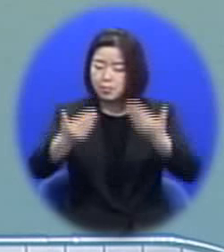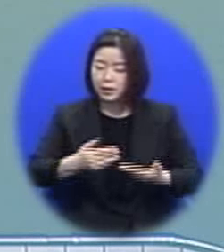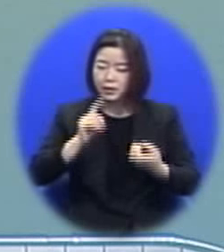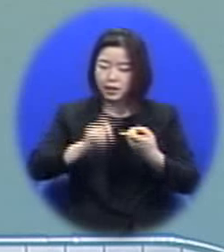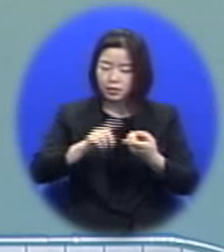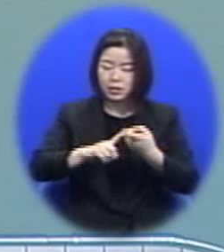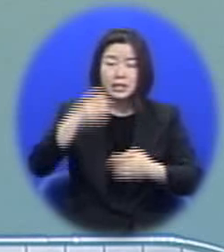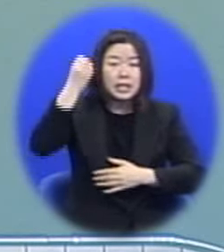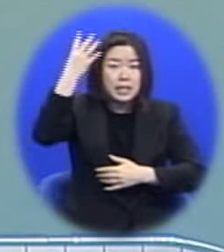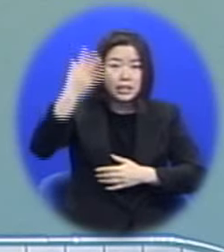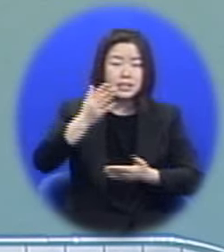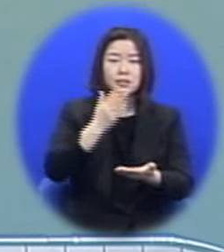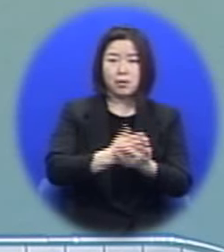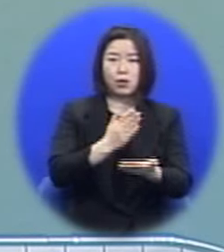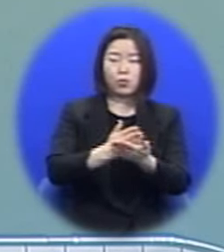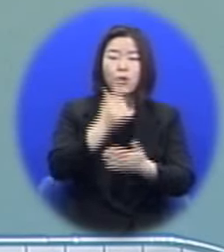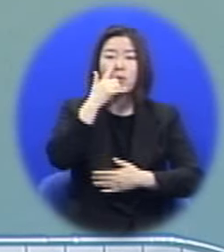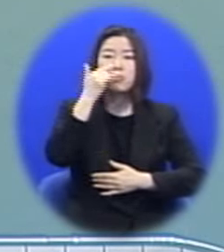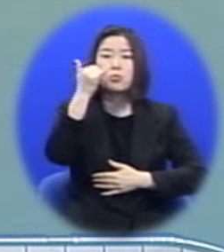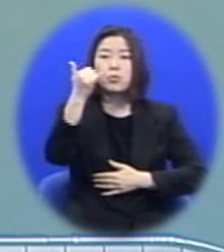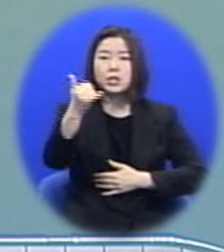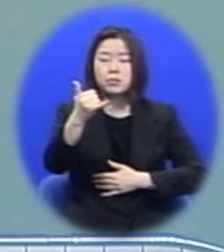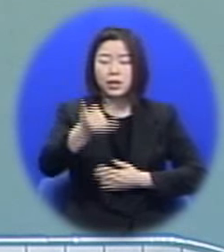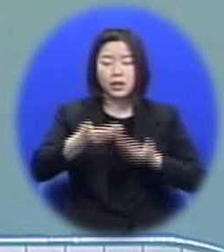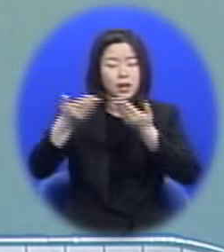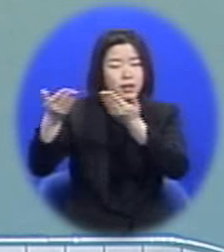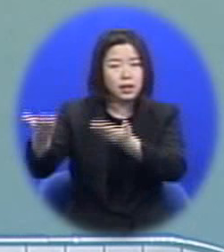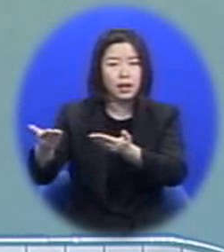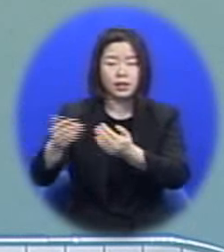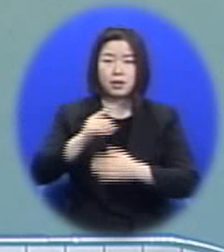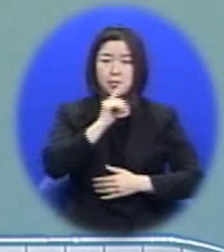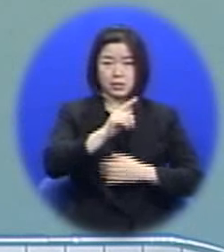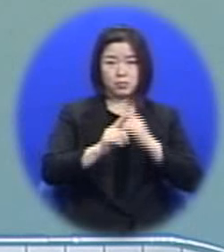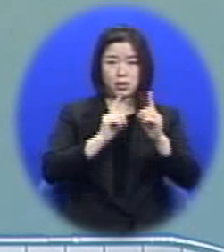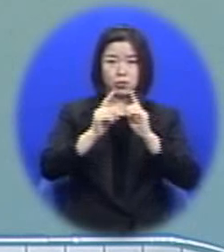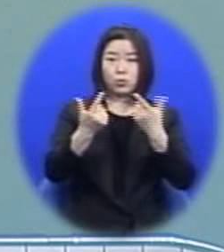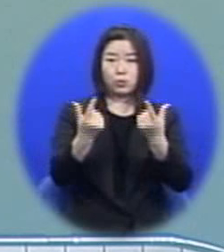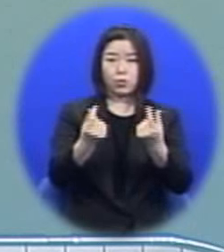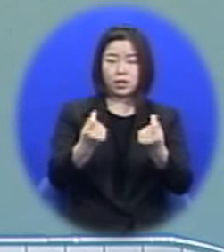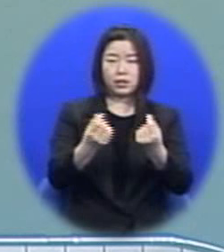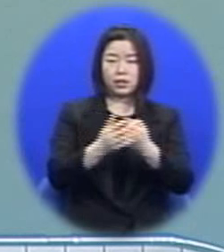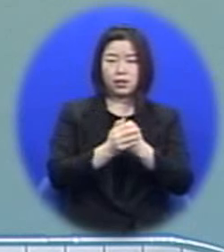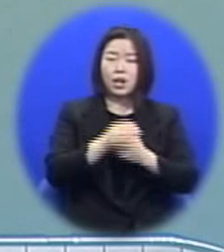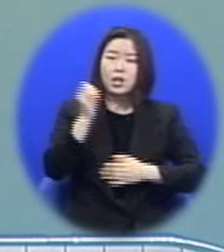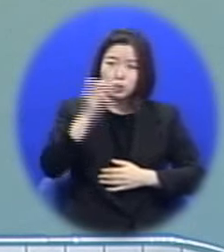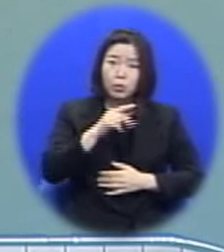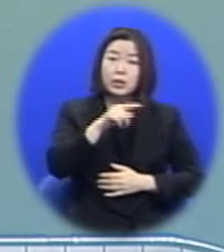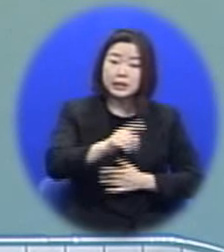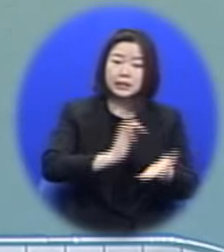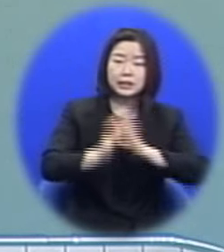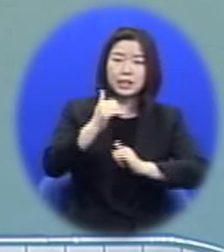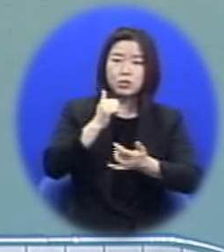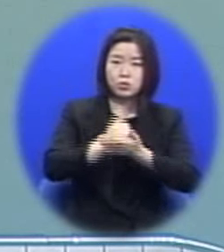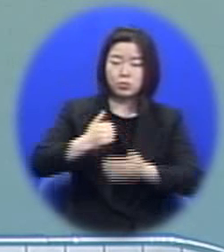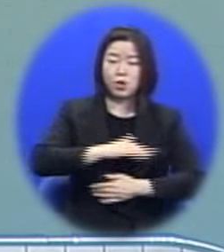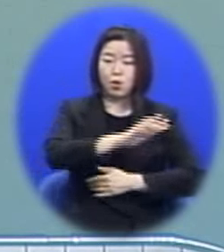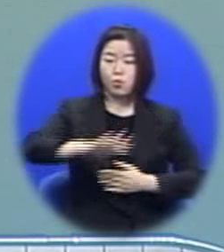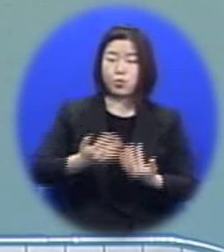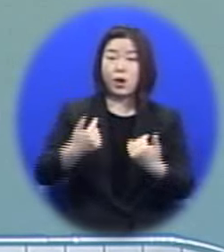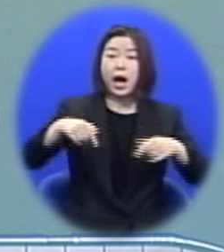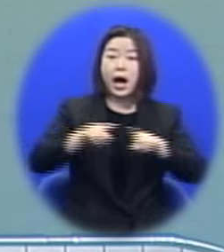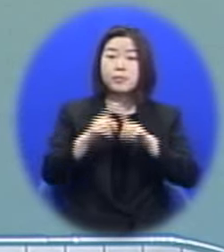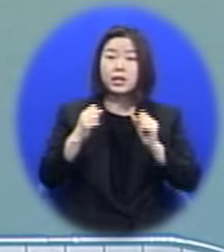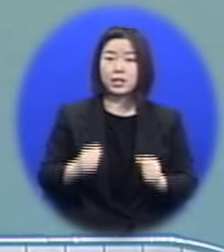말고 부모님을 대하라는 뜻입니다. 또 실제로 그 예수님이 우리와 함께 계시다는 것, 내